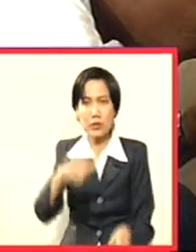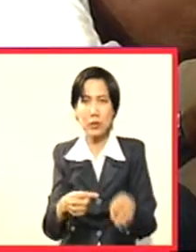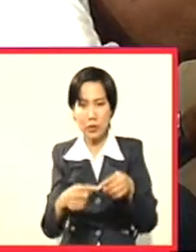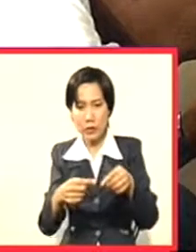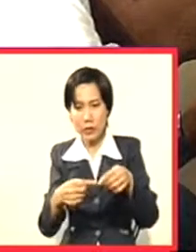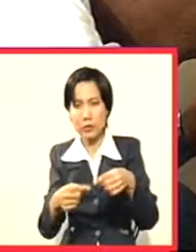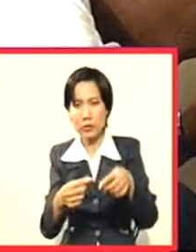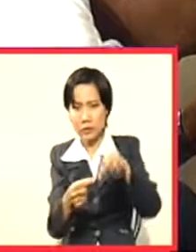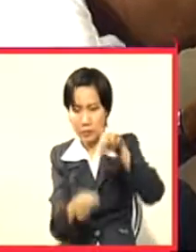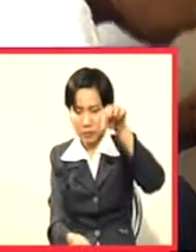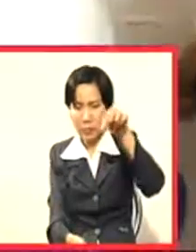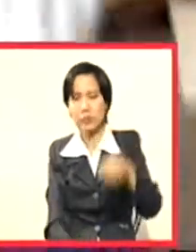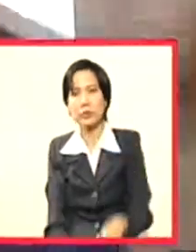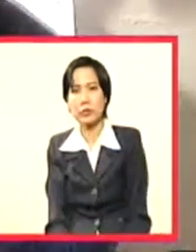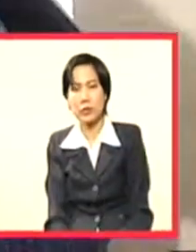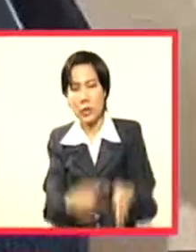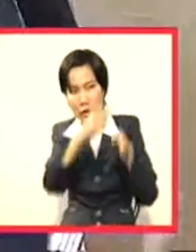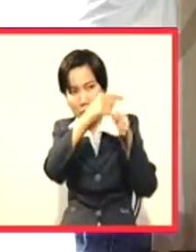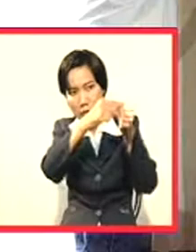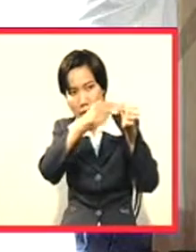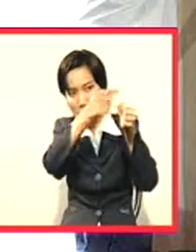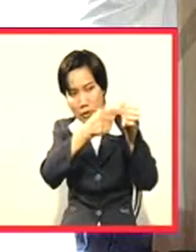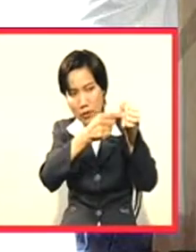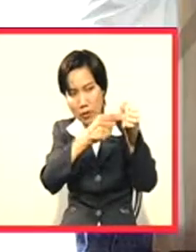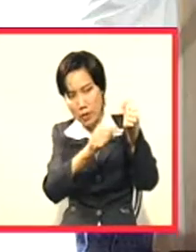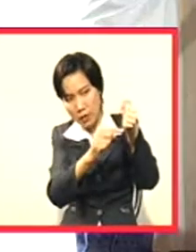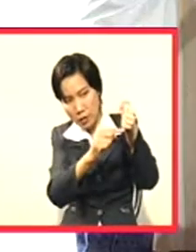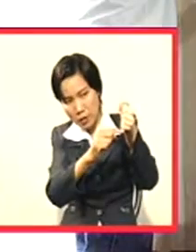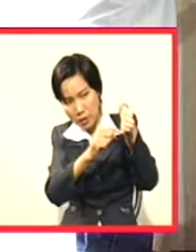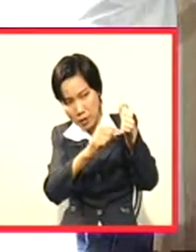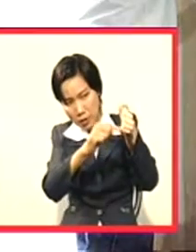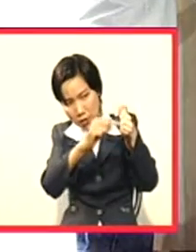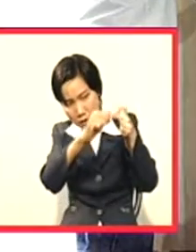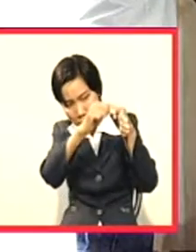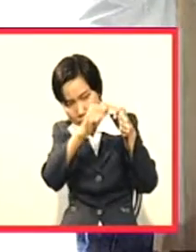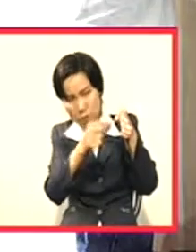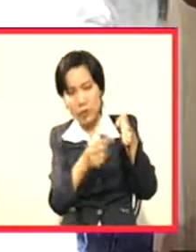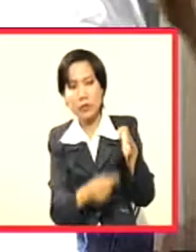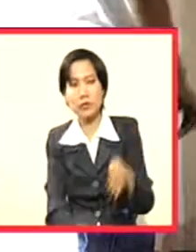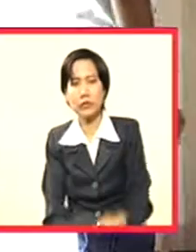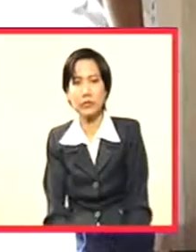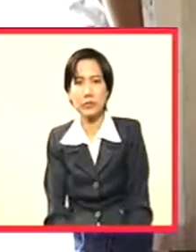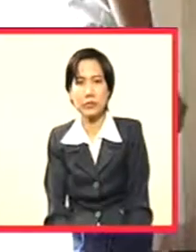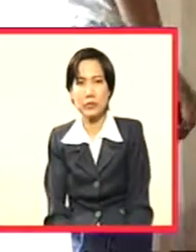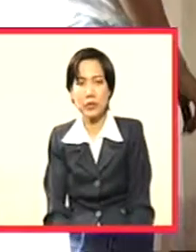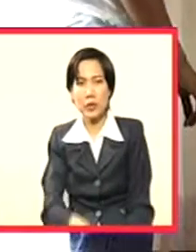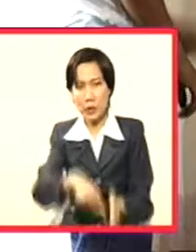เมื่อได้ระดับแล้วให้ทำเครื่องหมายจากส่วนพื้นขึ้นไปหาส่วนบนด้วยการใช้สายเอ็นเป็นระดับในแนวตั้